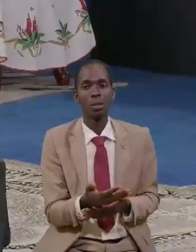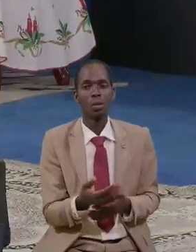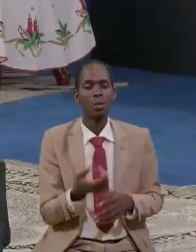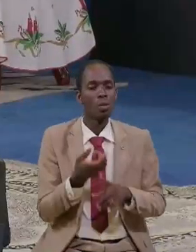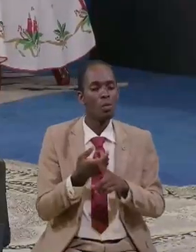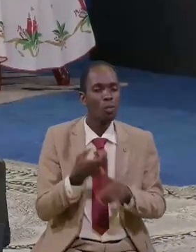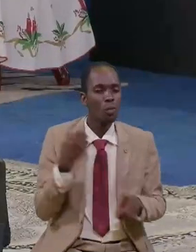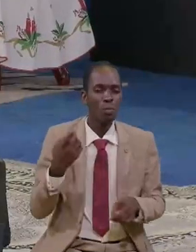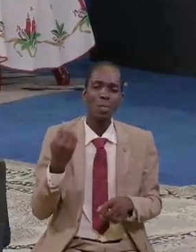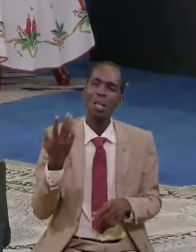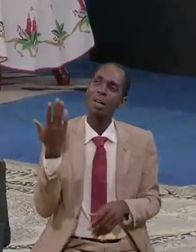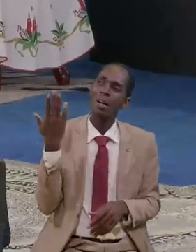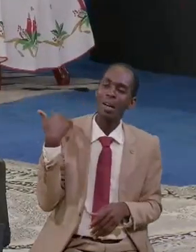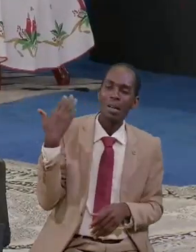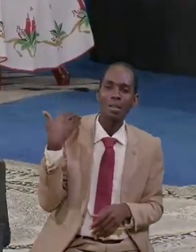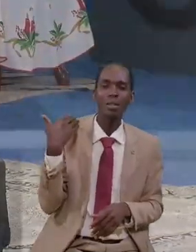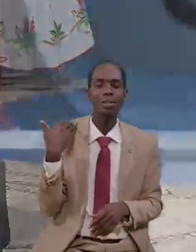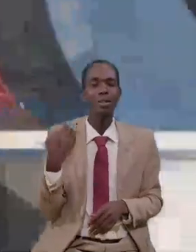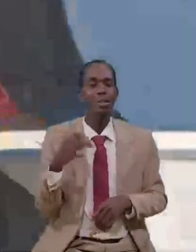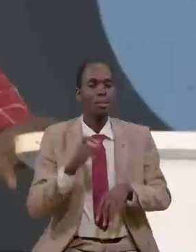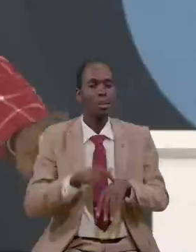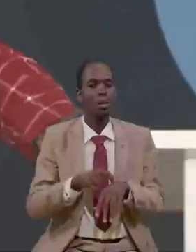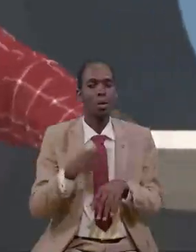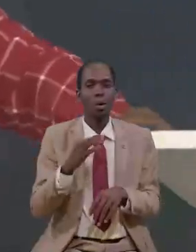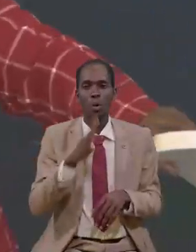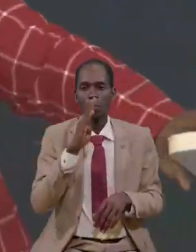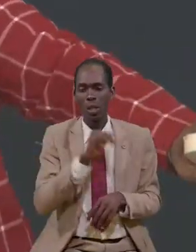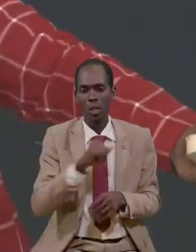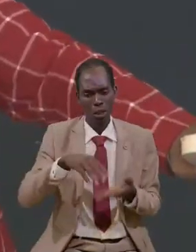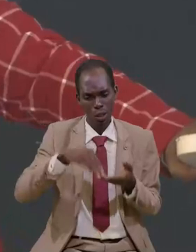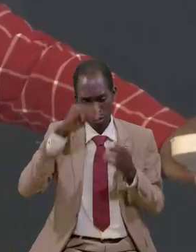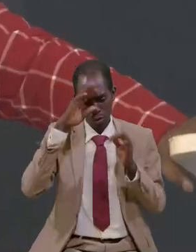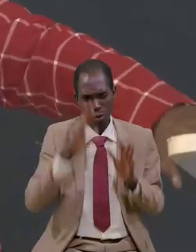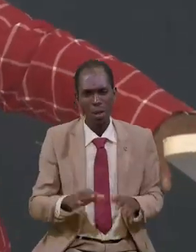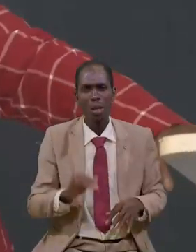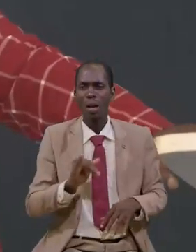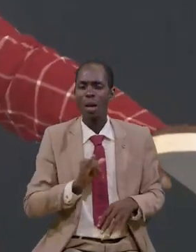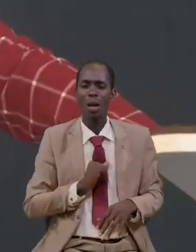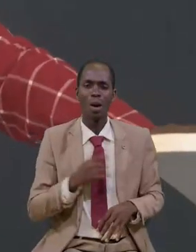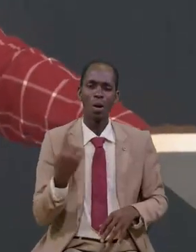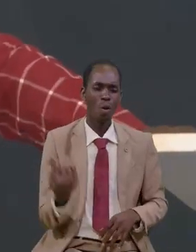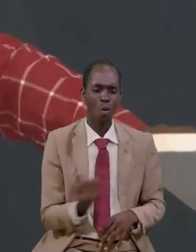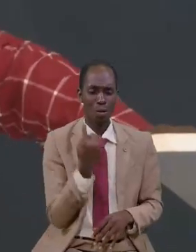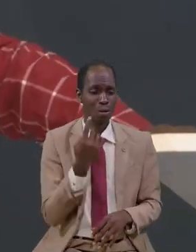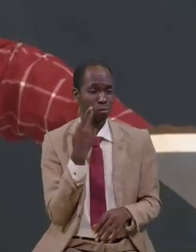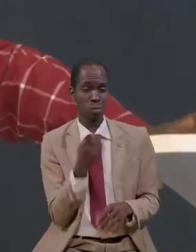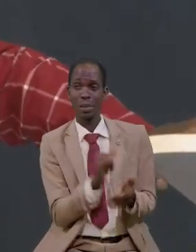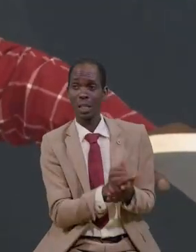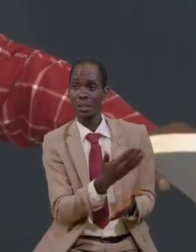Des jours où je trouvais cela toujours impossible.